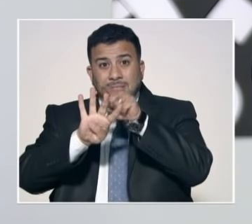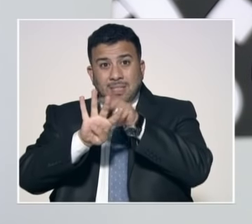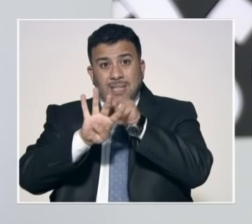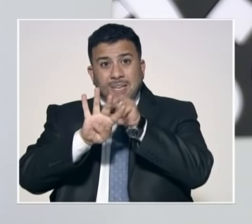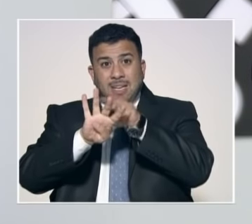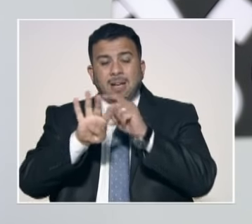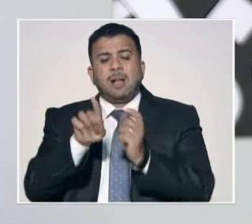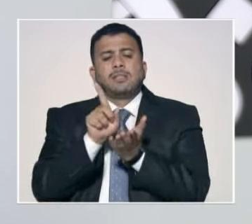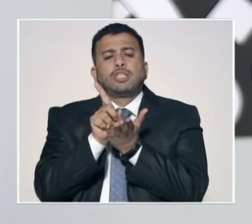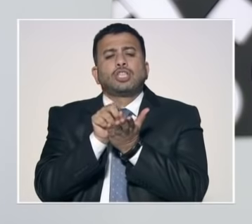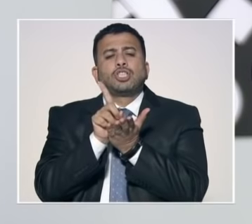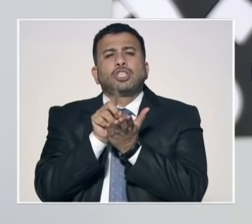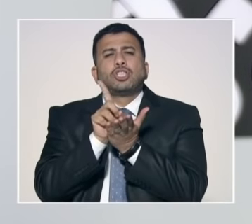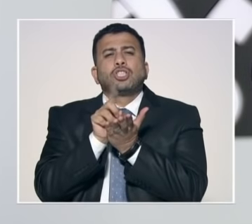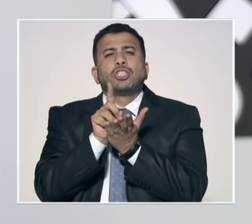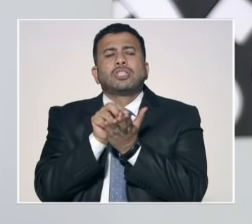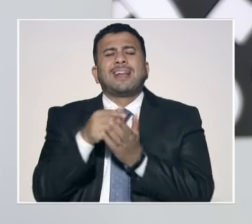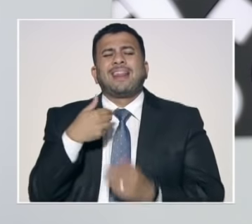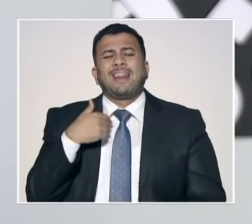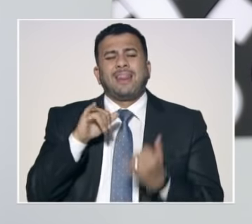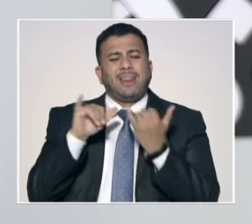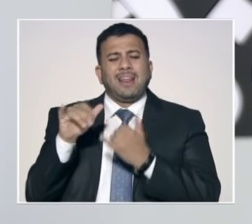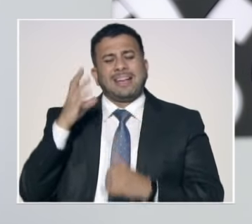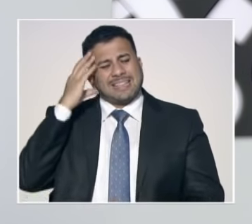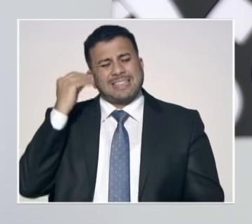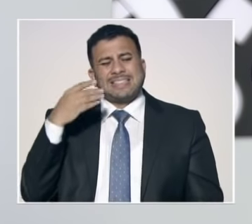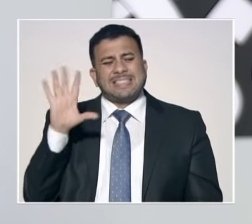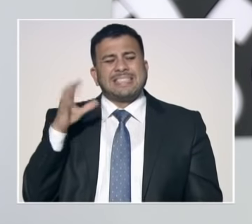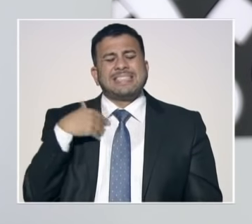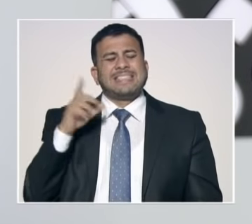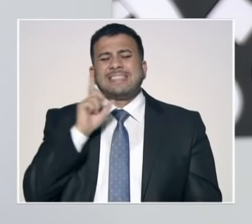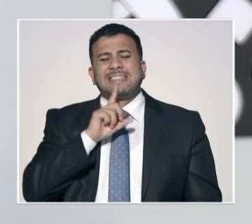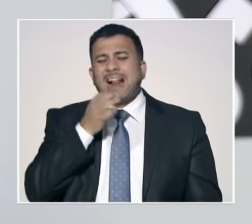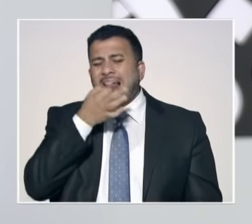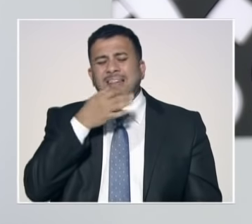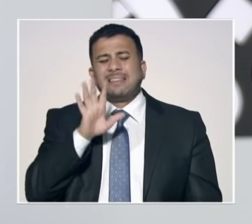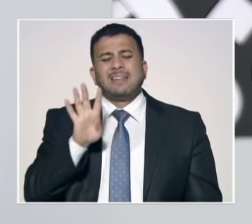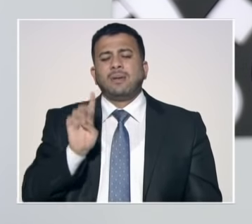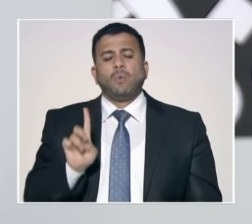وعليه نقول: من تعمد ترك سجود السهو